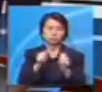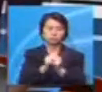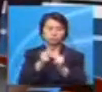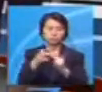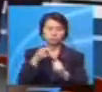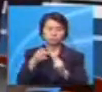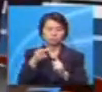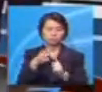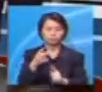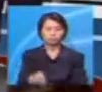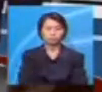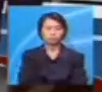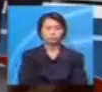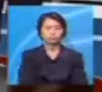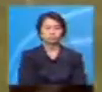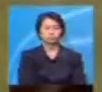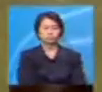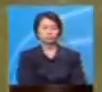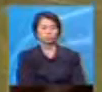pulau